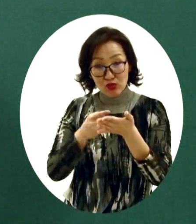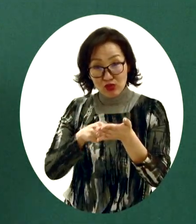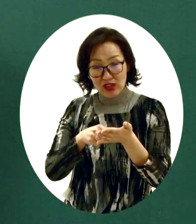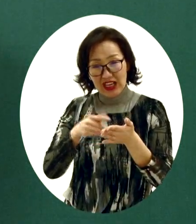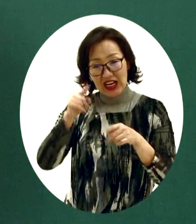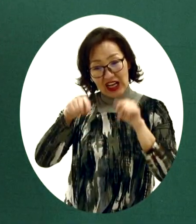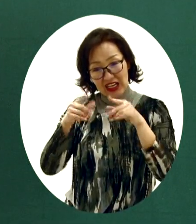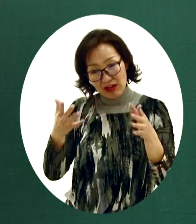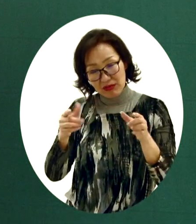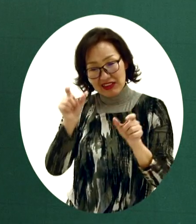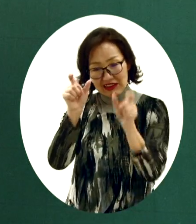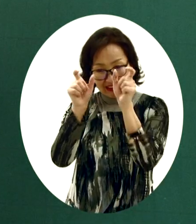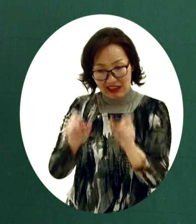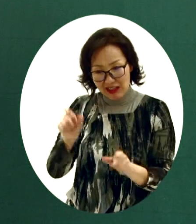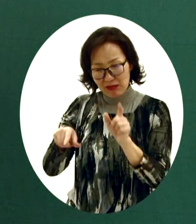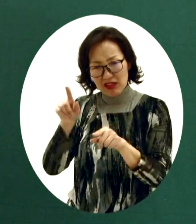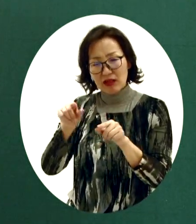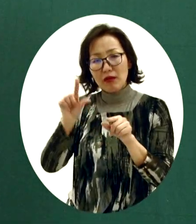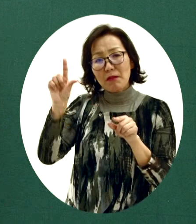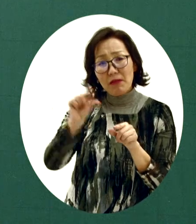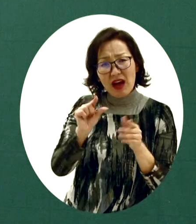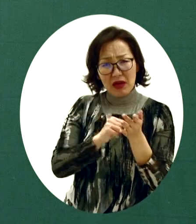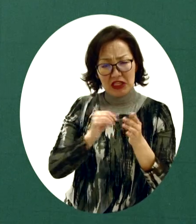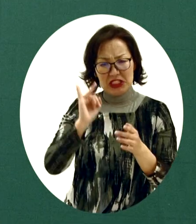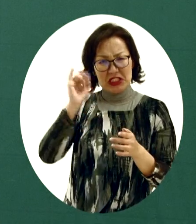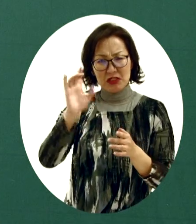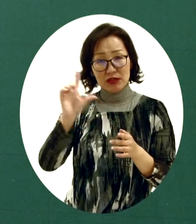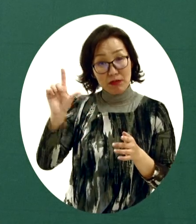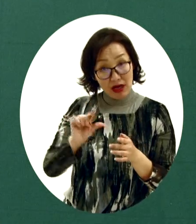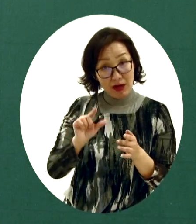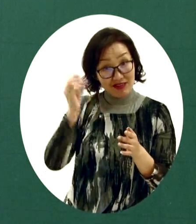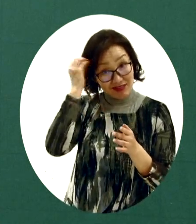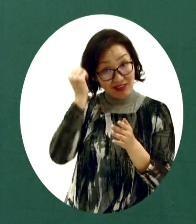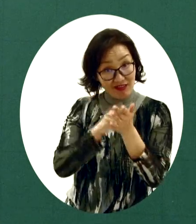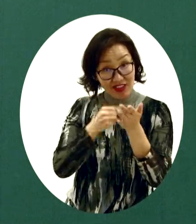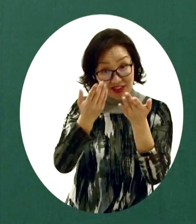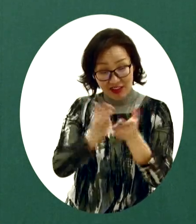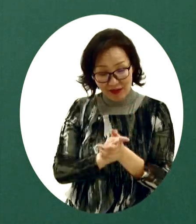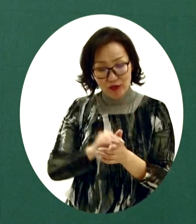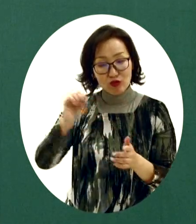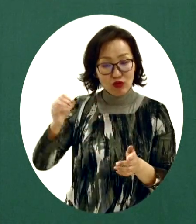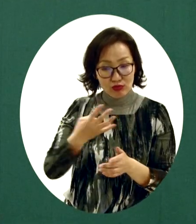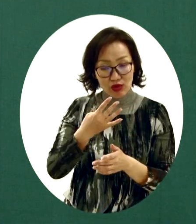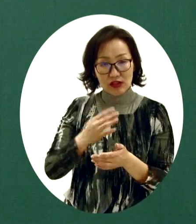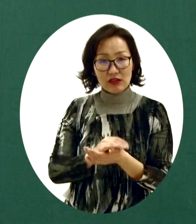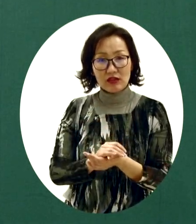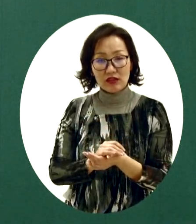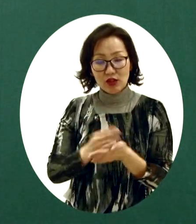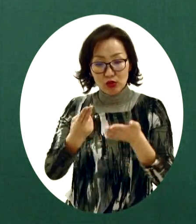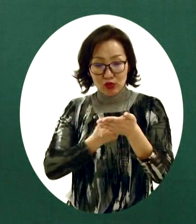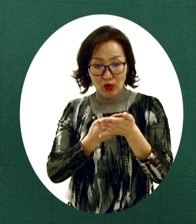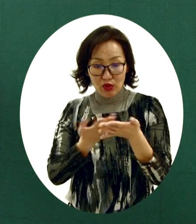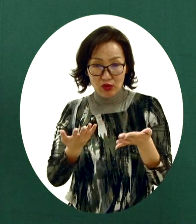зураглал нь график диаграм багтаа байна гэдгийг санаж авлаа. За, дөрөвдүгээрт